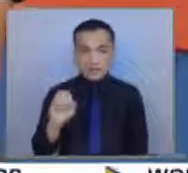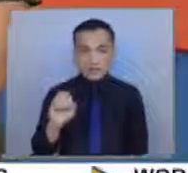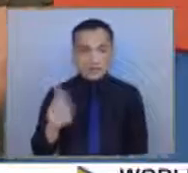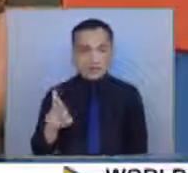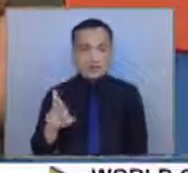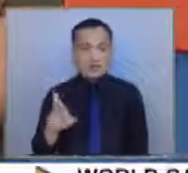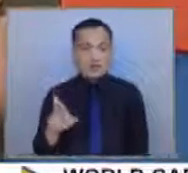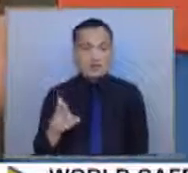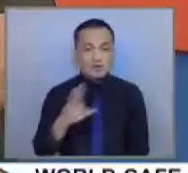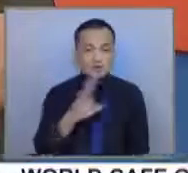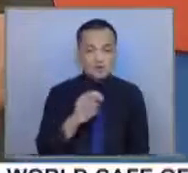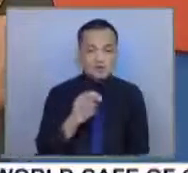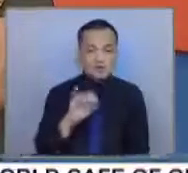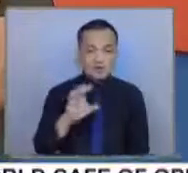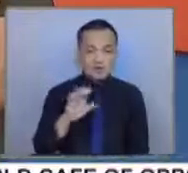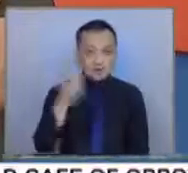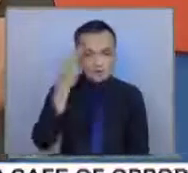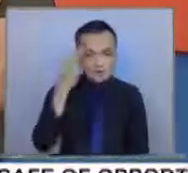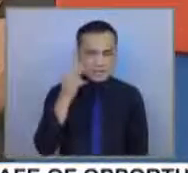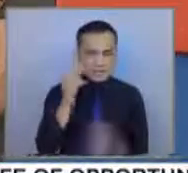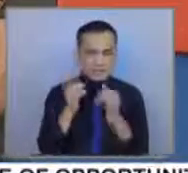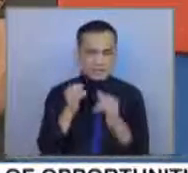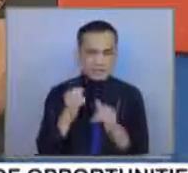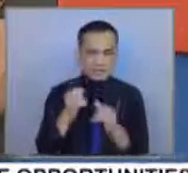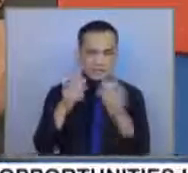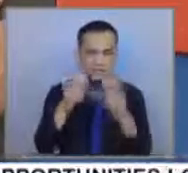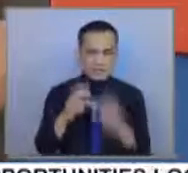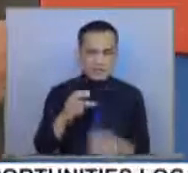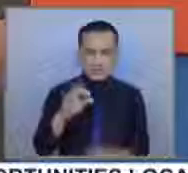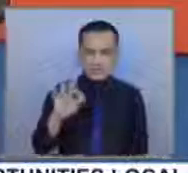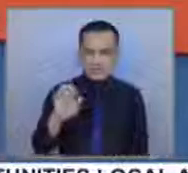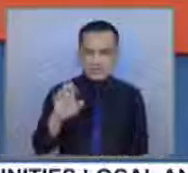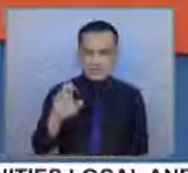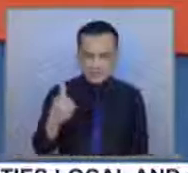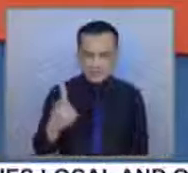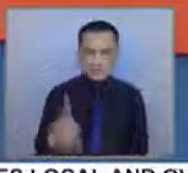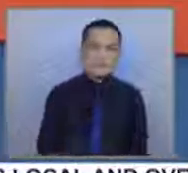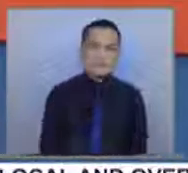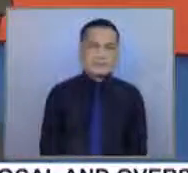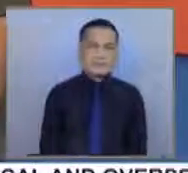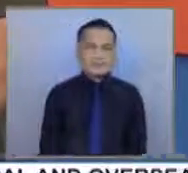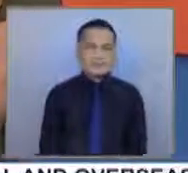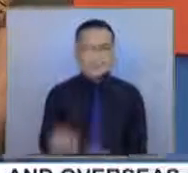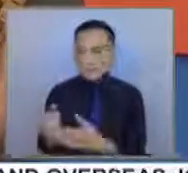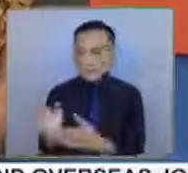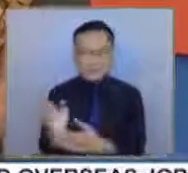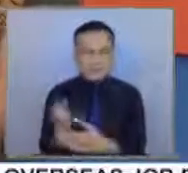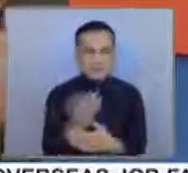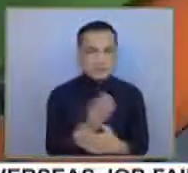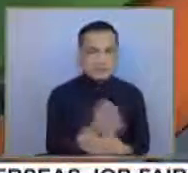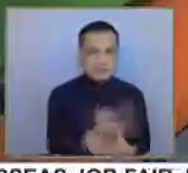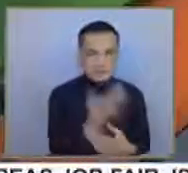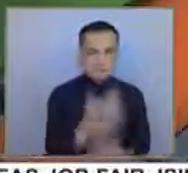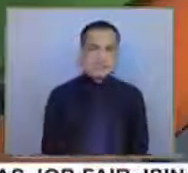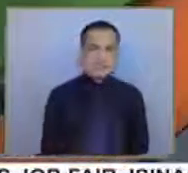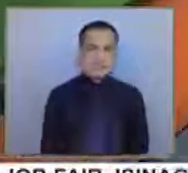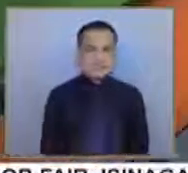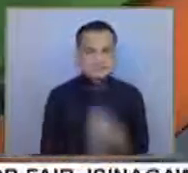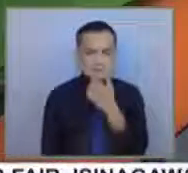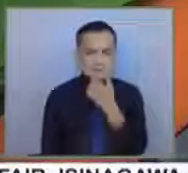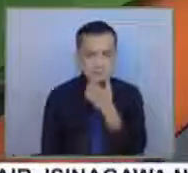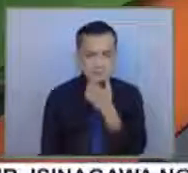head instructor na si Guru Red Dilia. Good morning po, sir. Welcome to Rise and Shine Pilipinas. Morning, Coach. Hi,